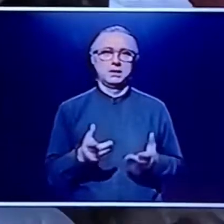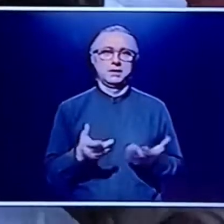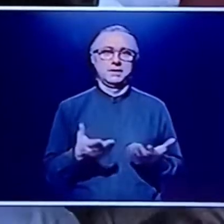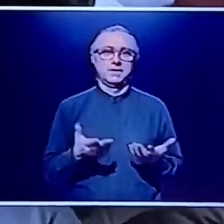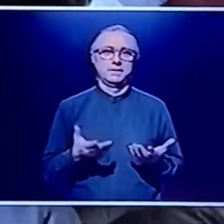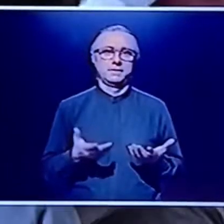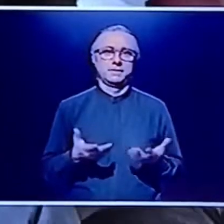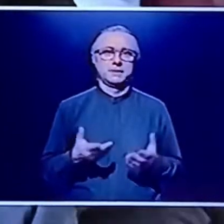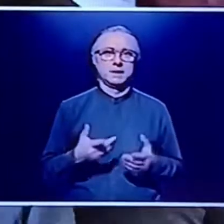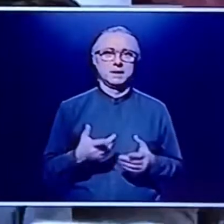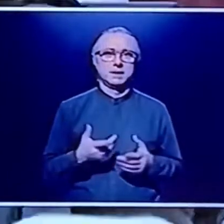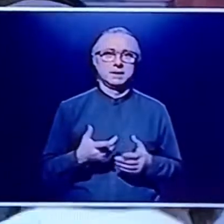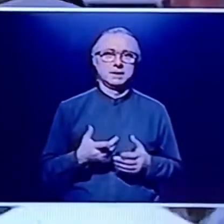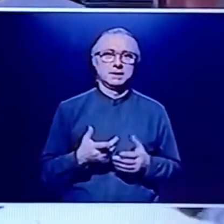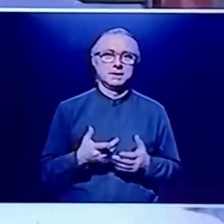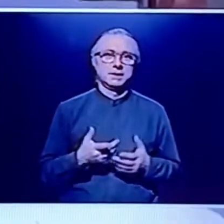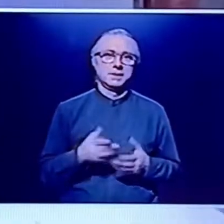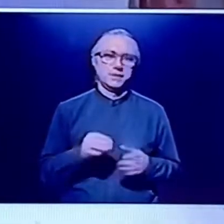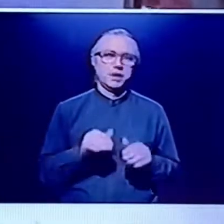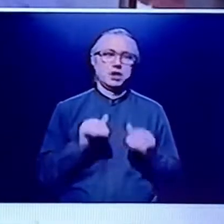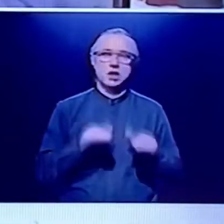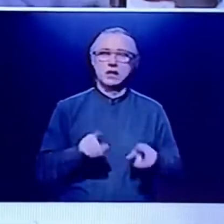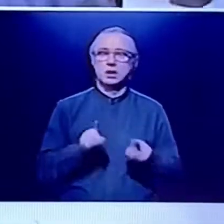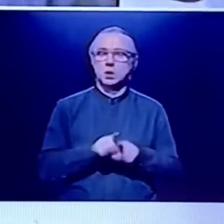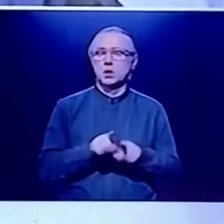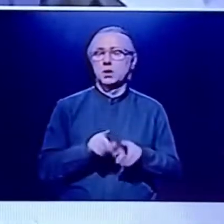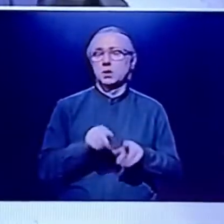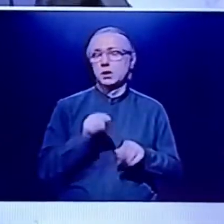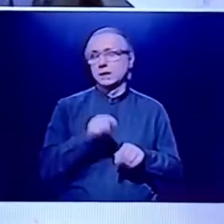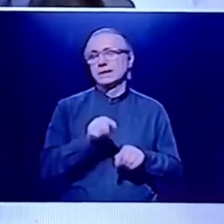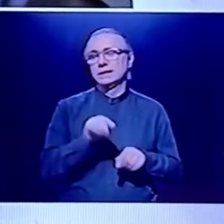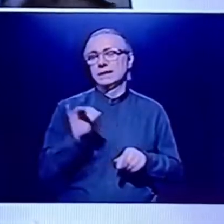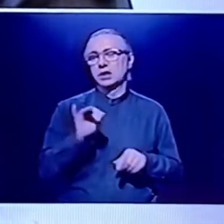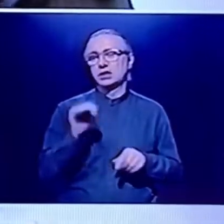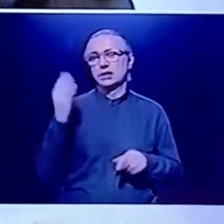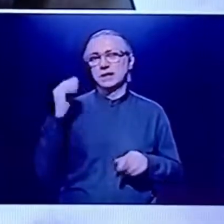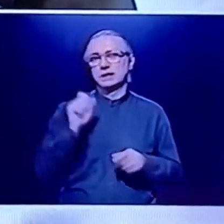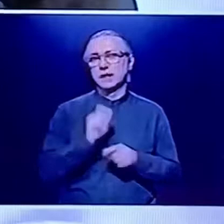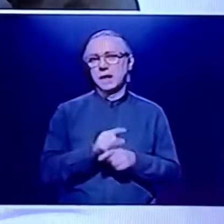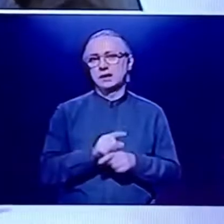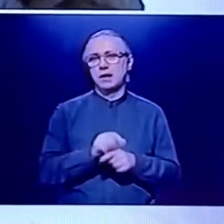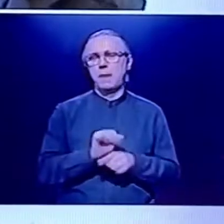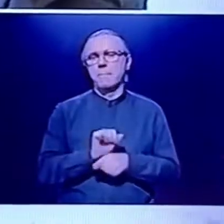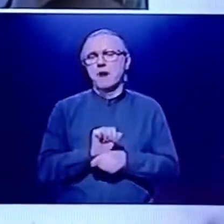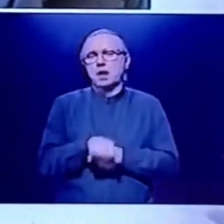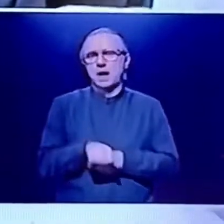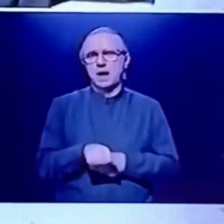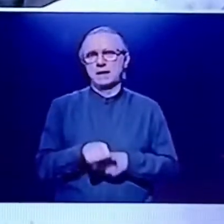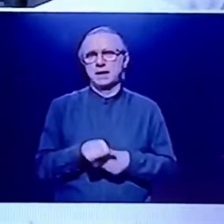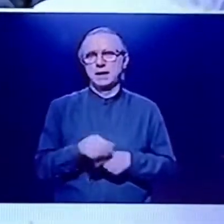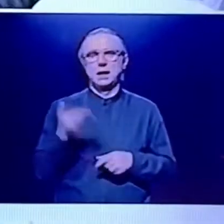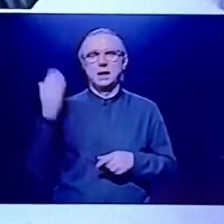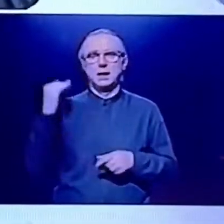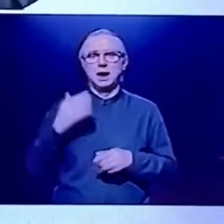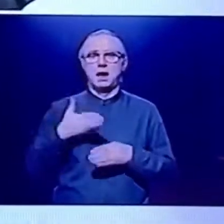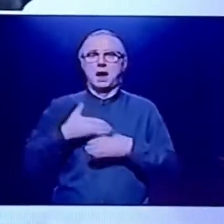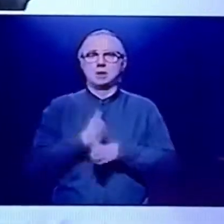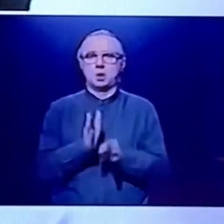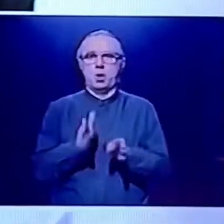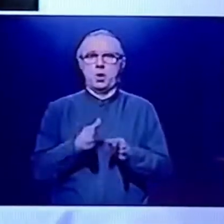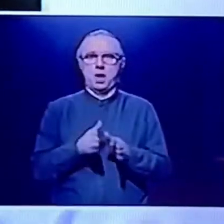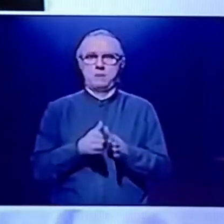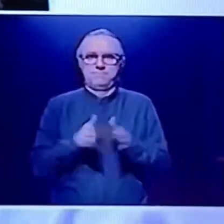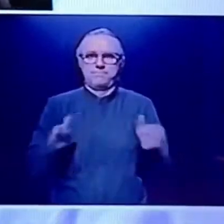той исторической задачи, преодоление исторического раскола в нашей Русской Православной Церкви.